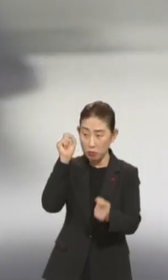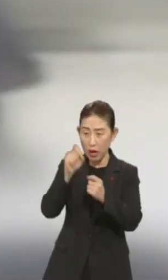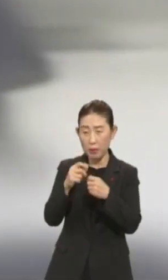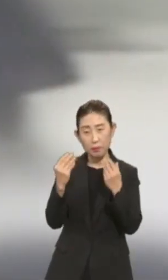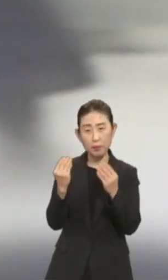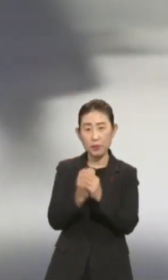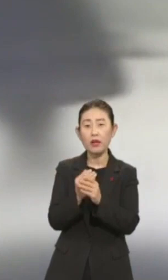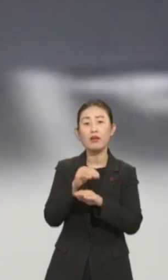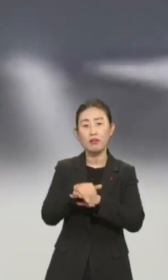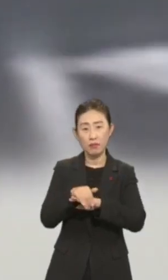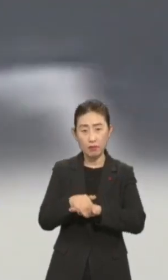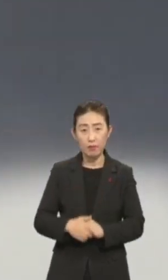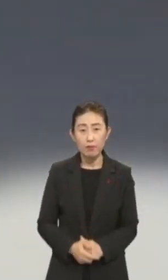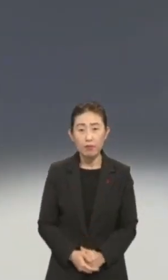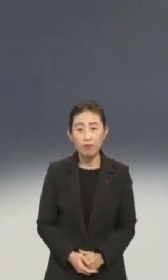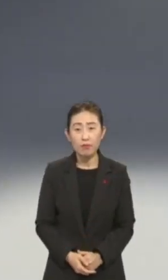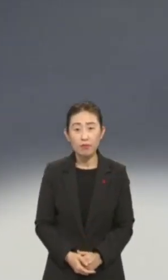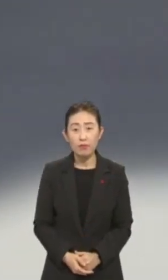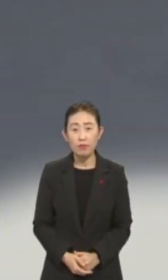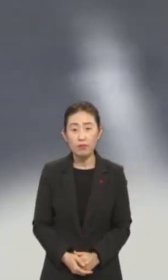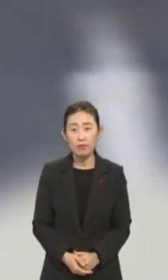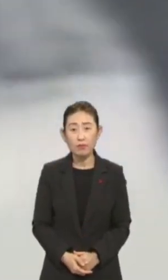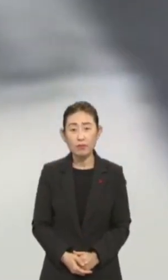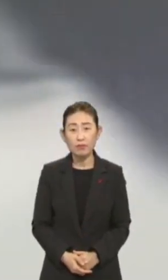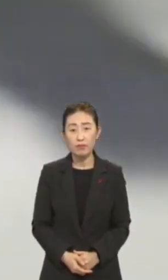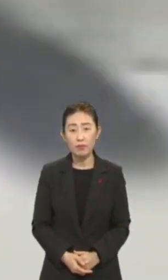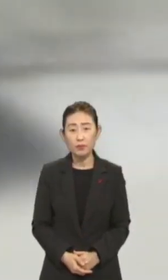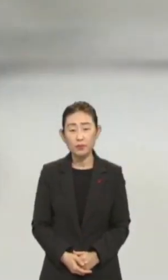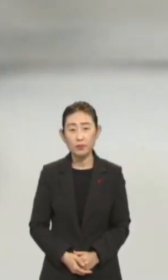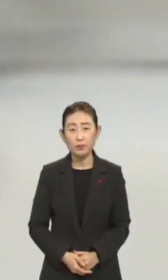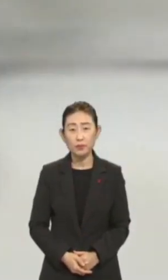마무리한다는 계획입니다 TJB 김철진 l